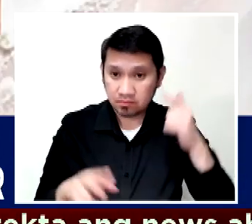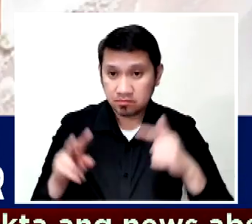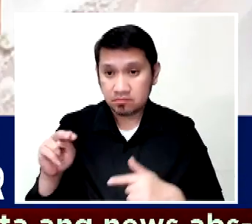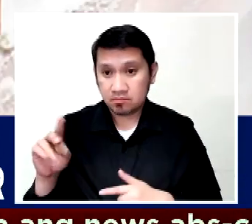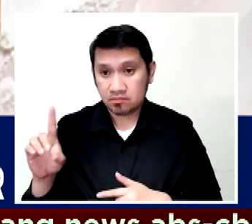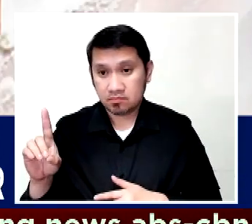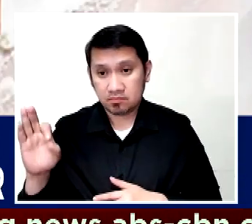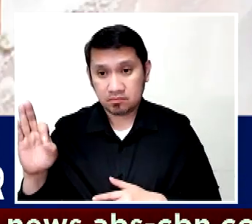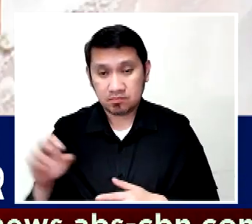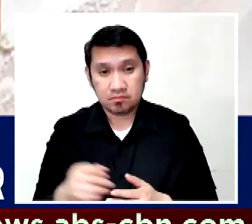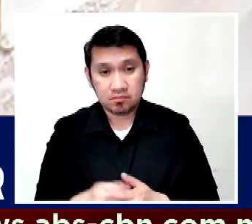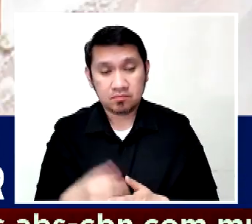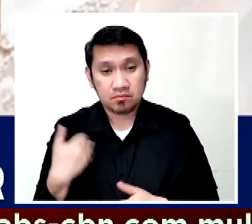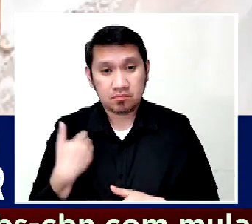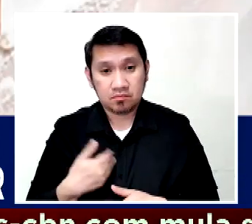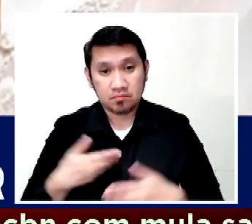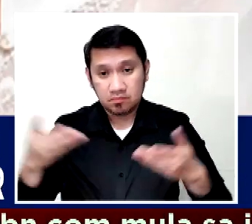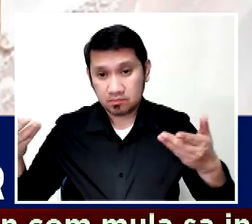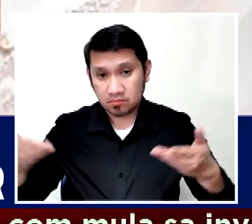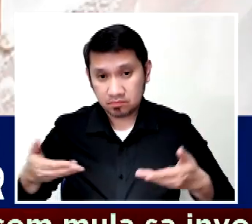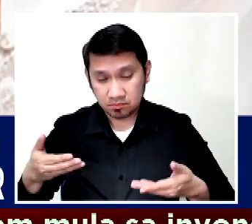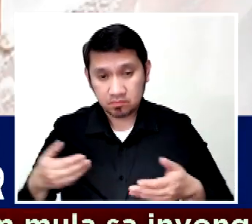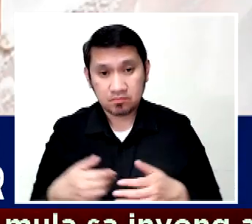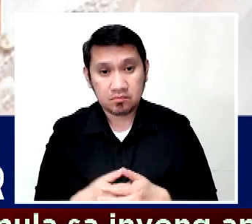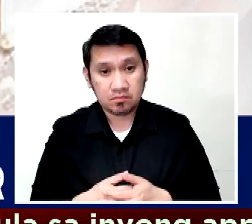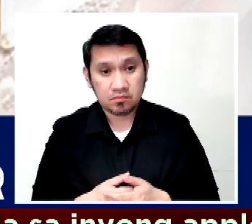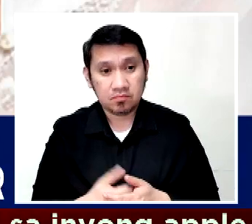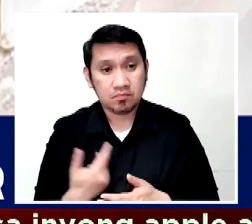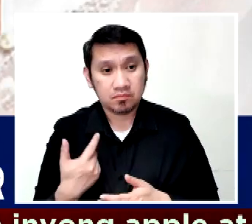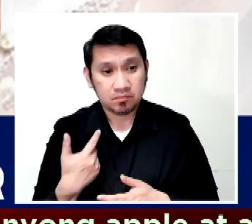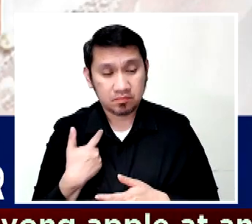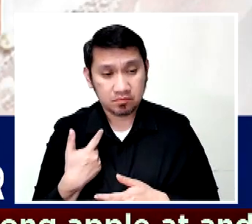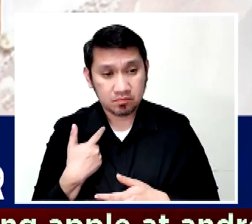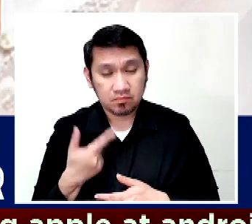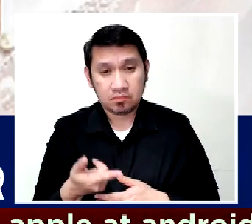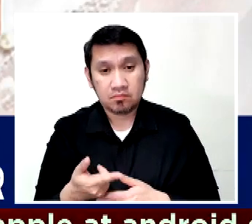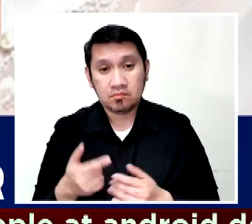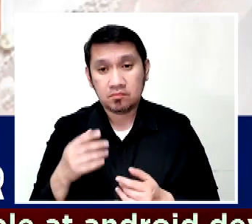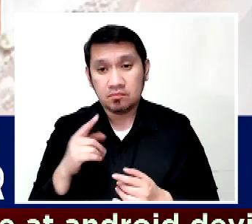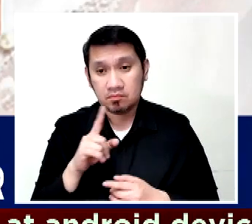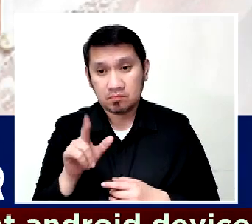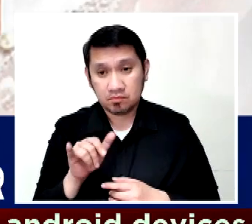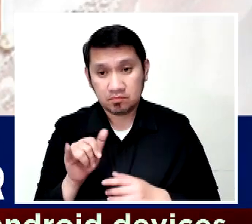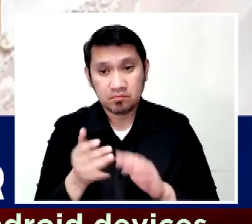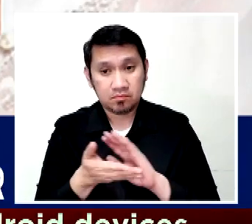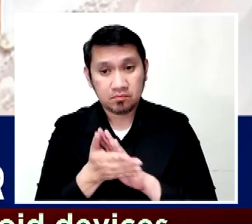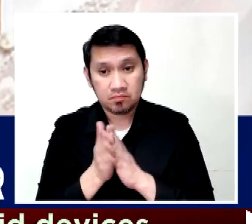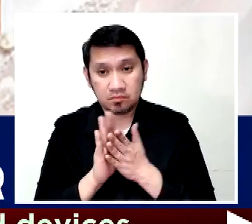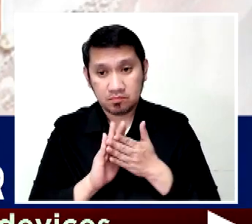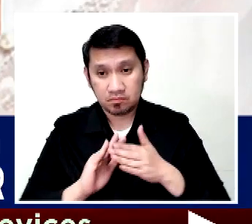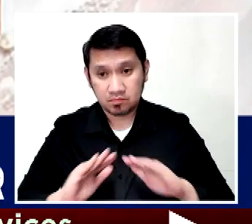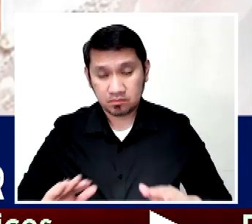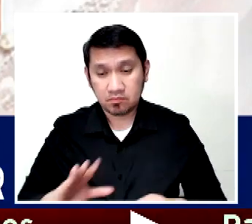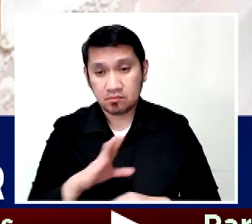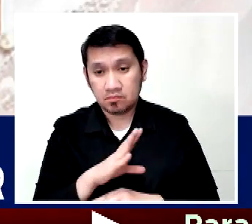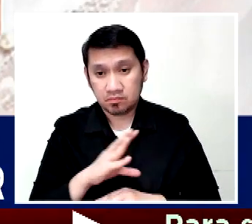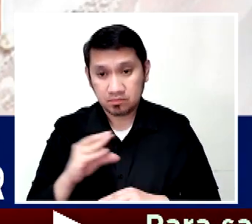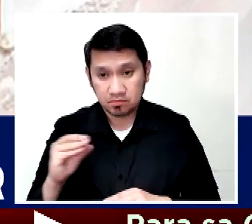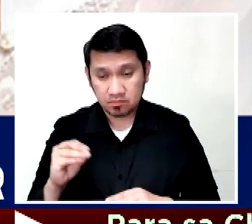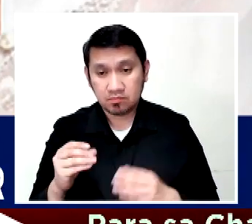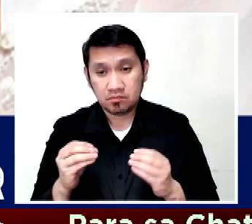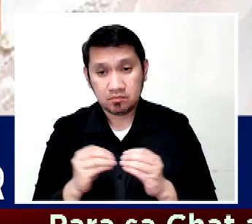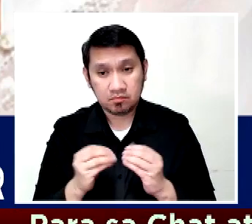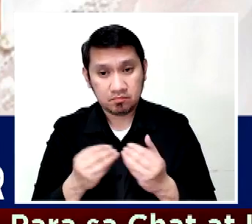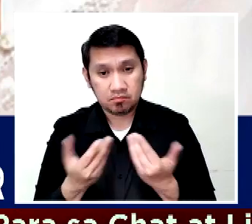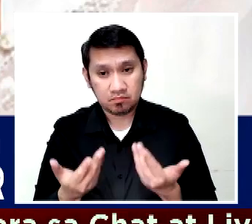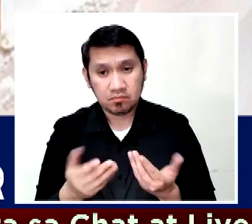Ay, wini-welcome namin ito para magkaroon ng just and lasting peace at syempre no, ma-address yung